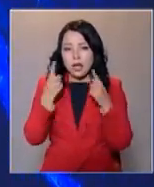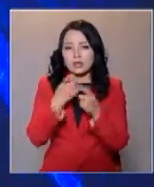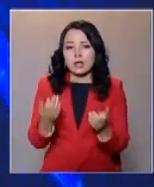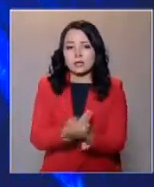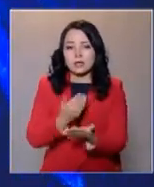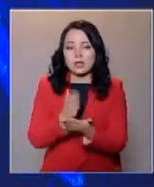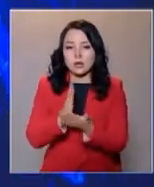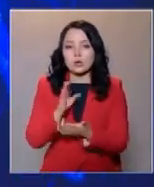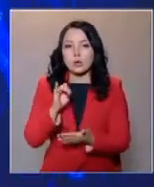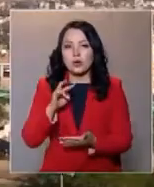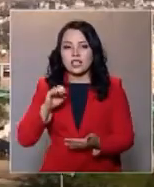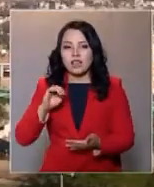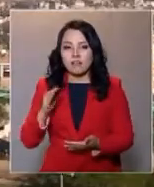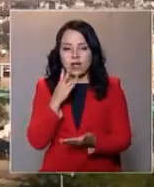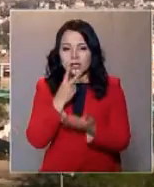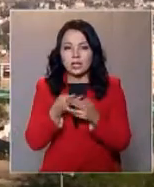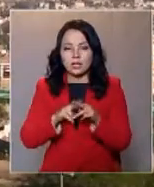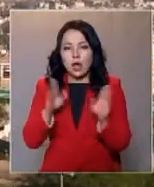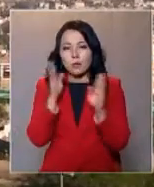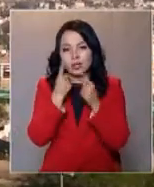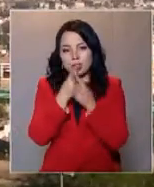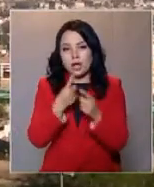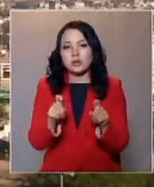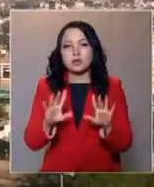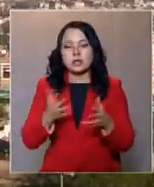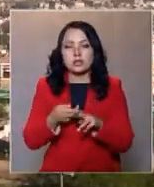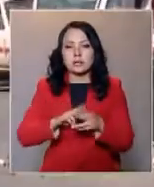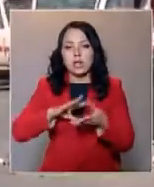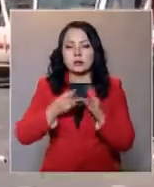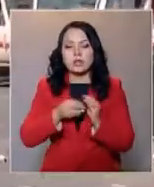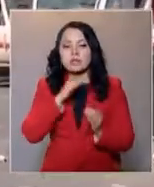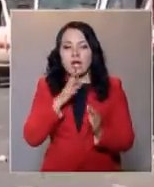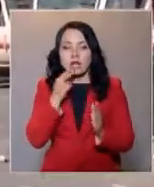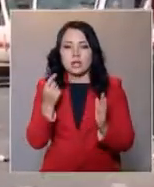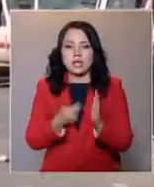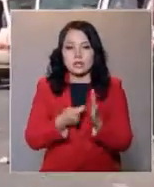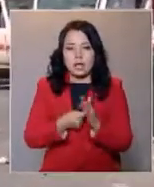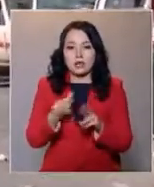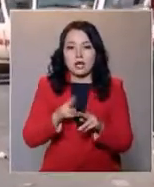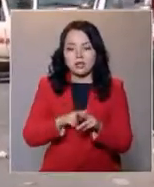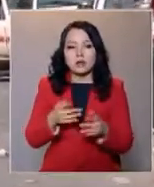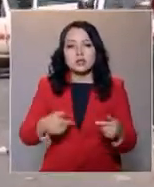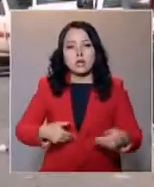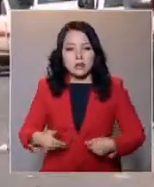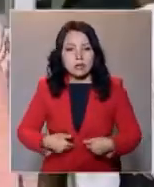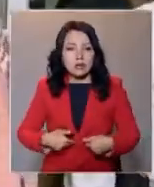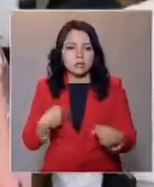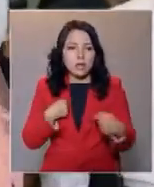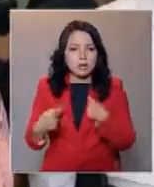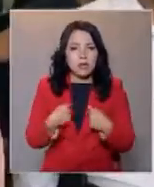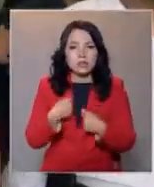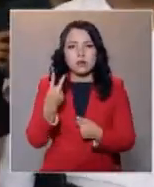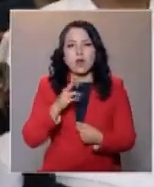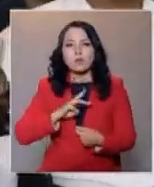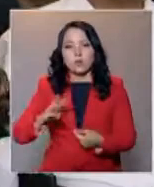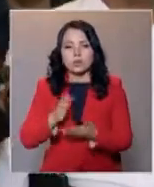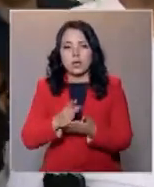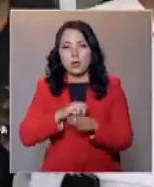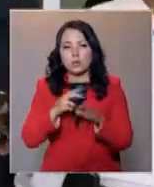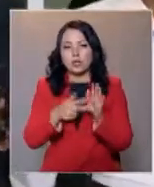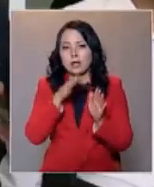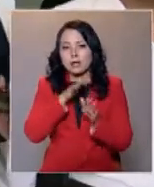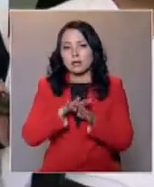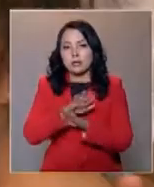приводят представители ЮНИСЕФ. По их прогнозам, к концу года от нехватки еды будут страдать порядка 2 миллионов несовершеннолетних в